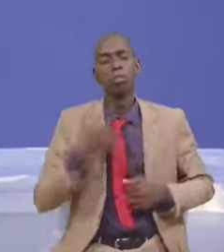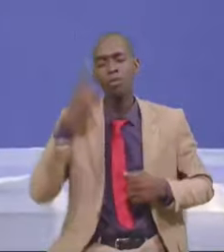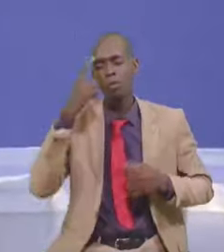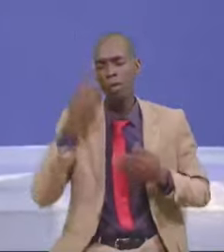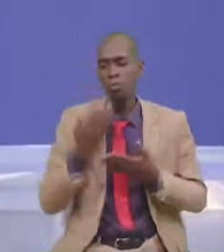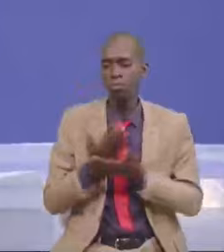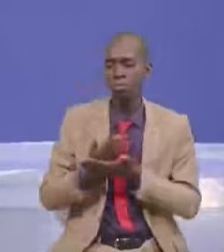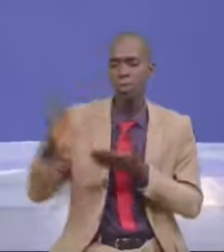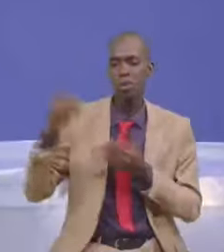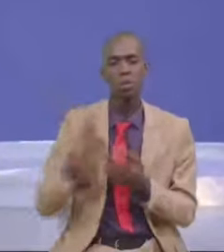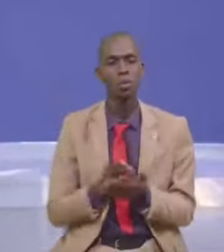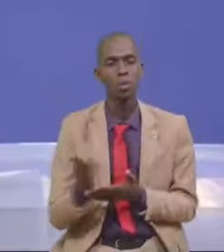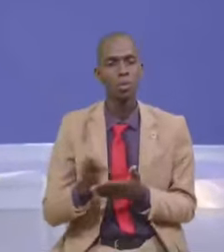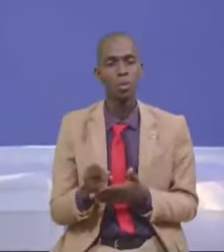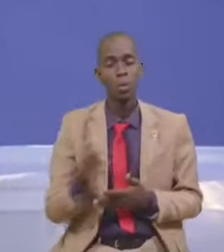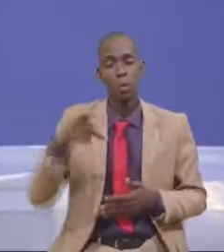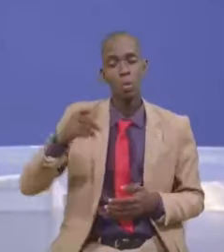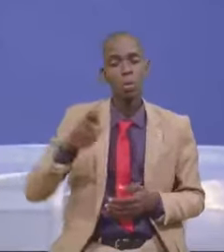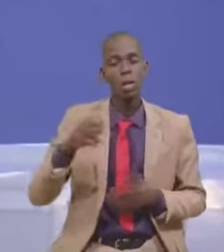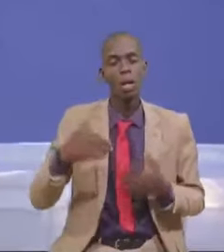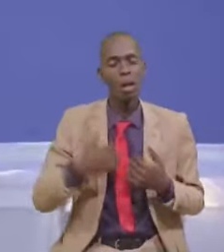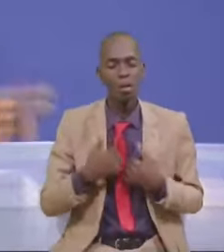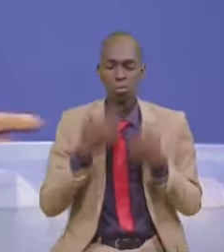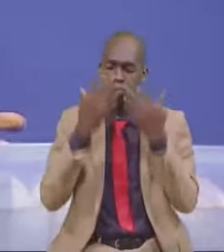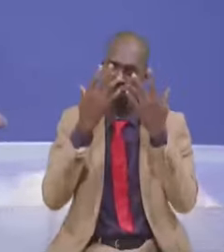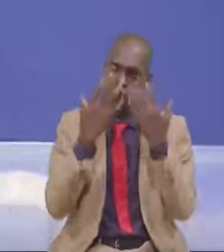Il avait des remords pour avoir vendu la vérité.